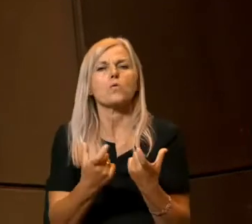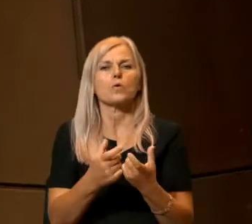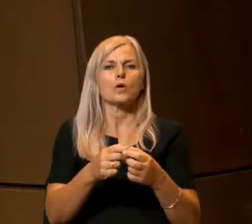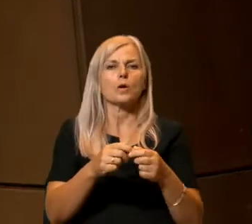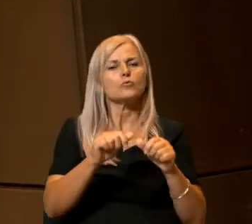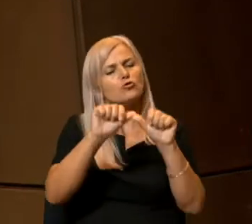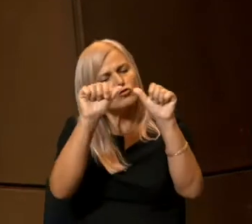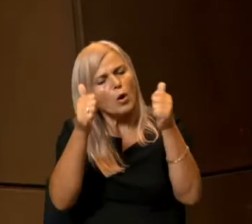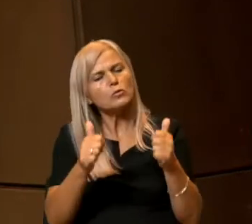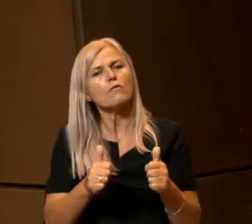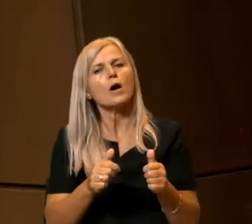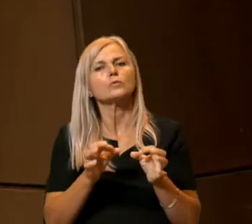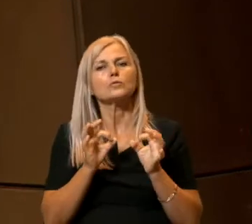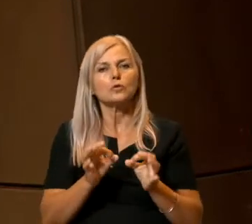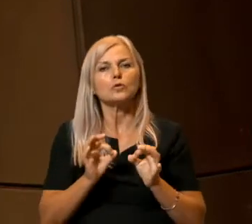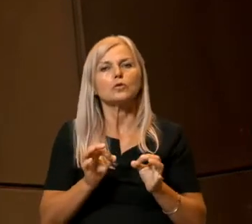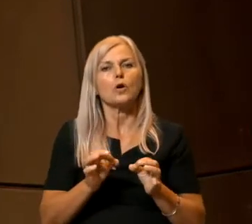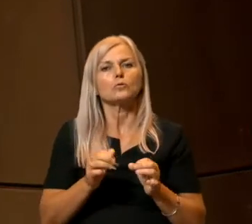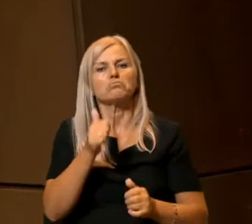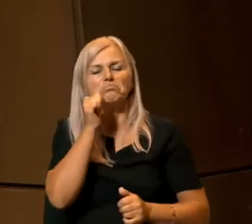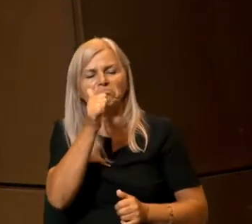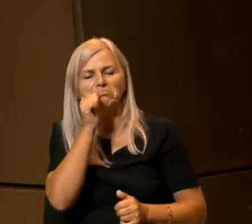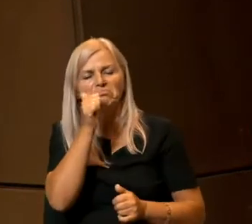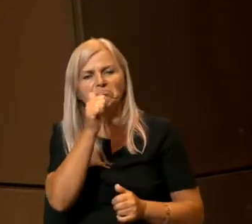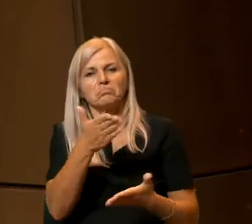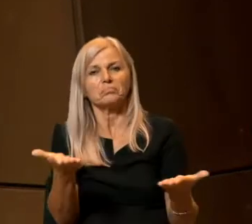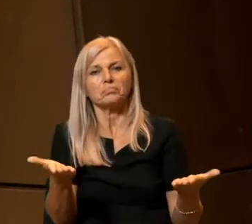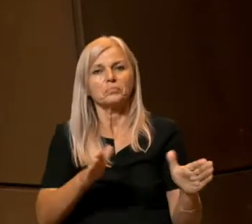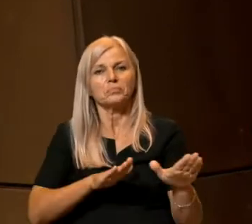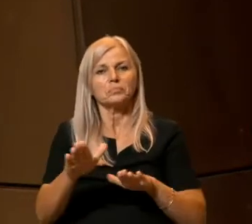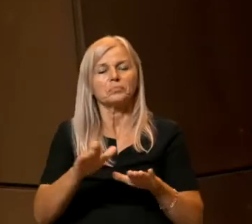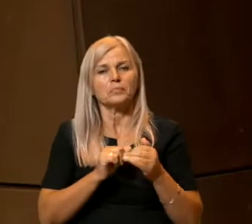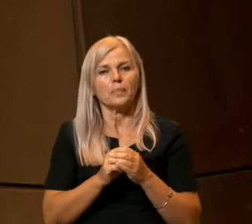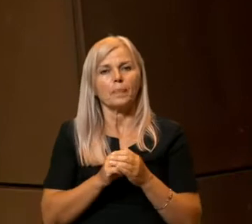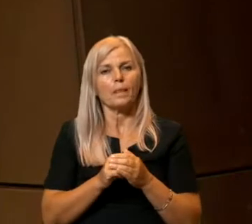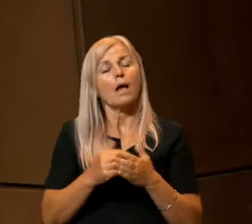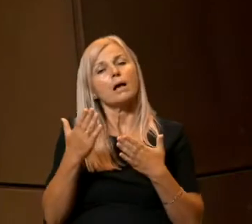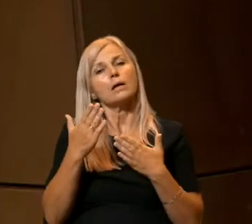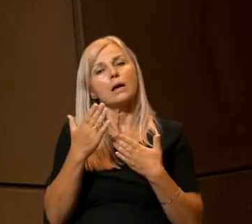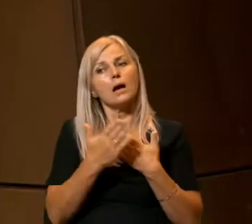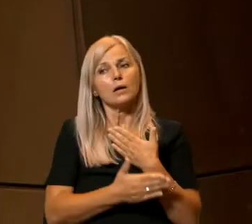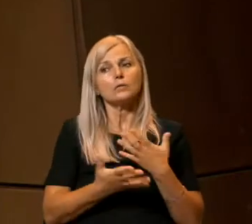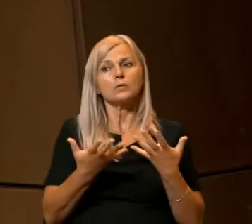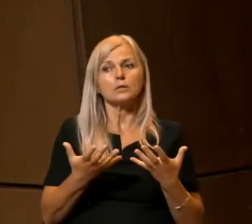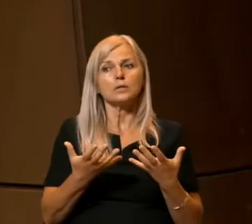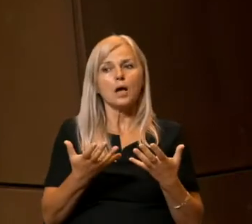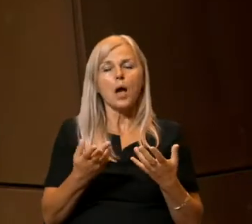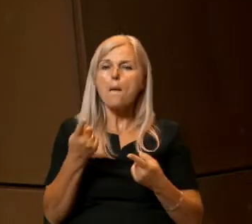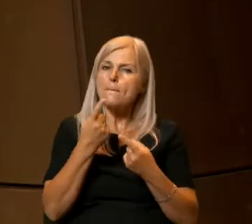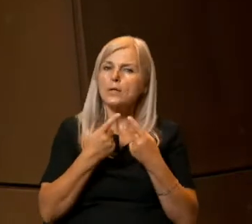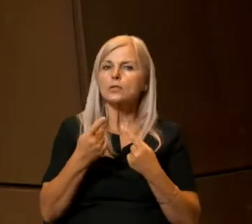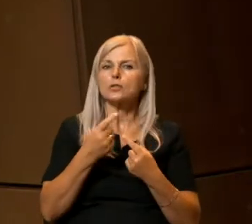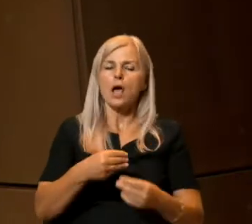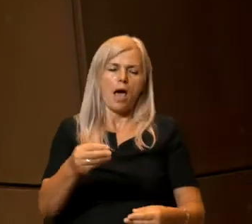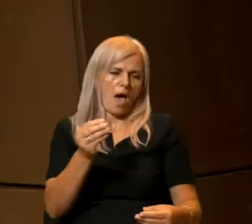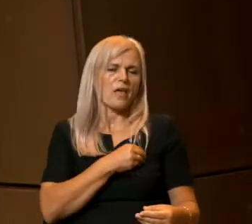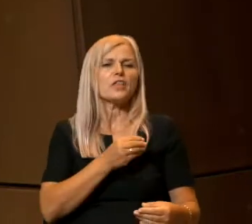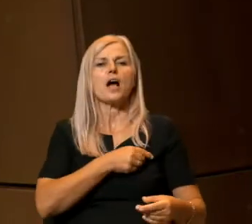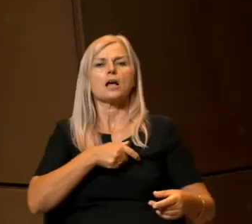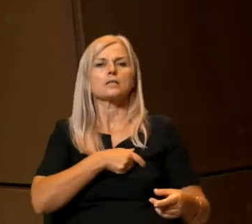naszej rzeczywistości. I kończąc, wydaje mi się, że w przypadku etyki